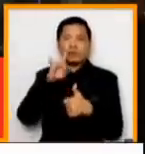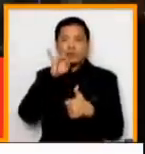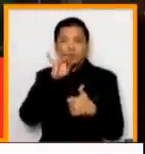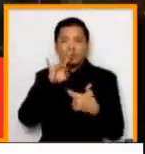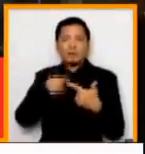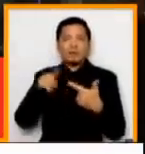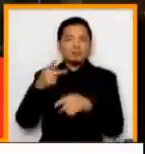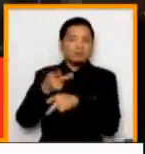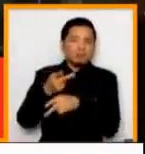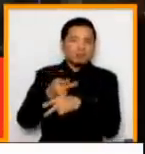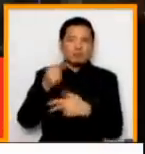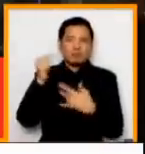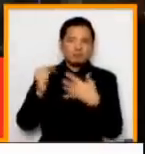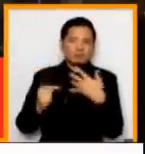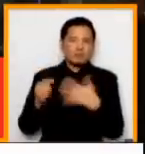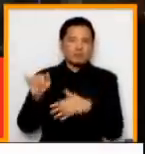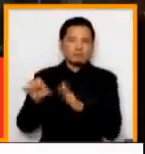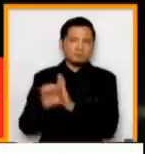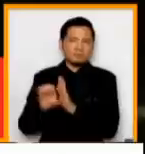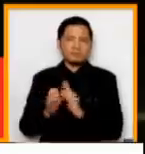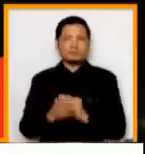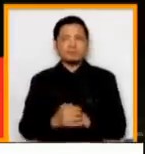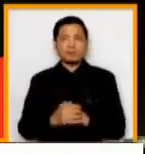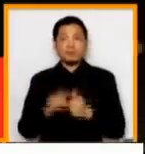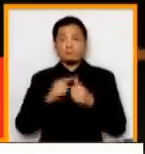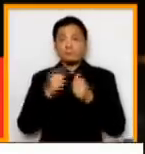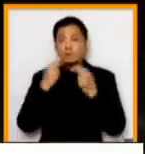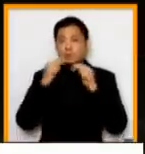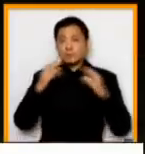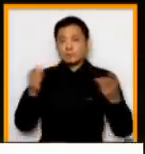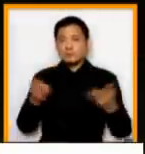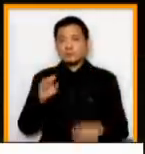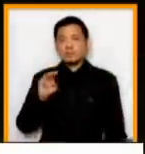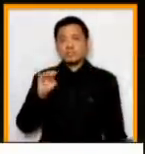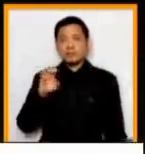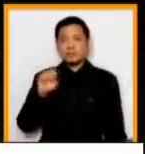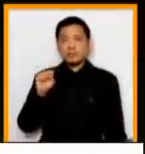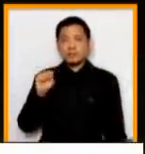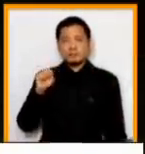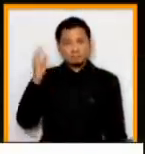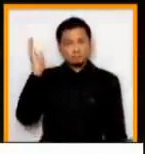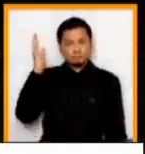Para sa unang balita, Jamie Santos, Buong Puso para sa Pilipino.